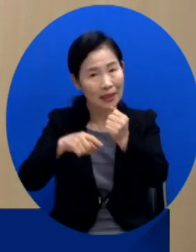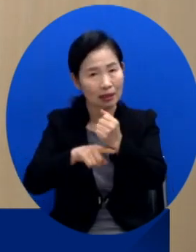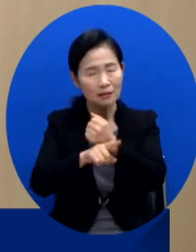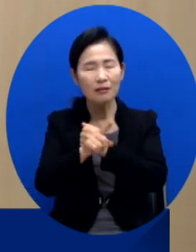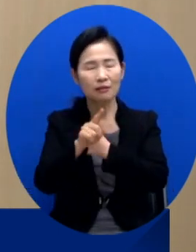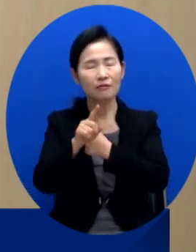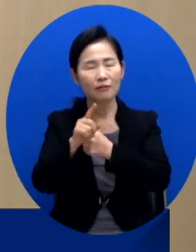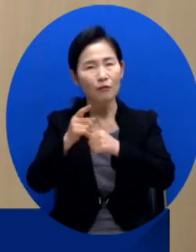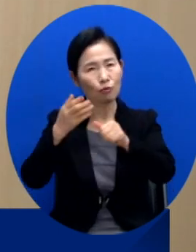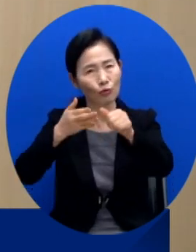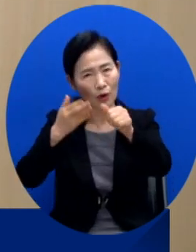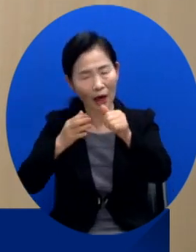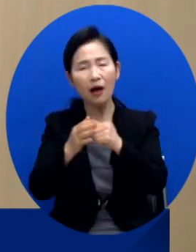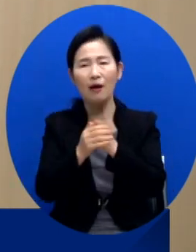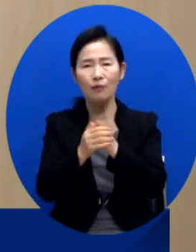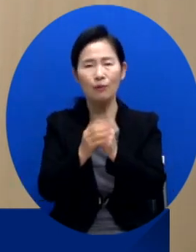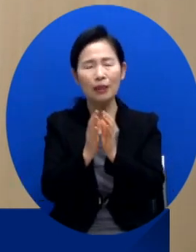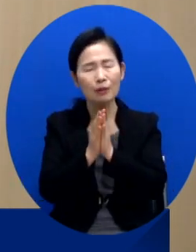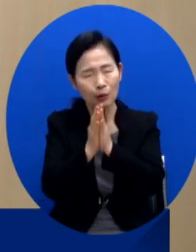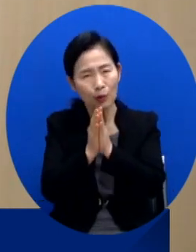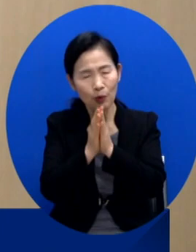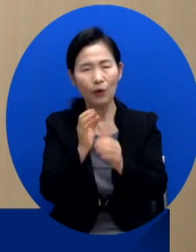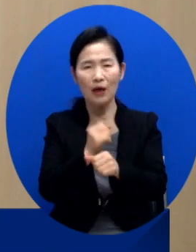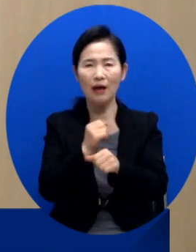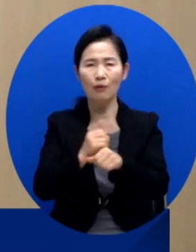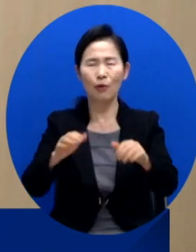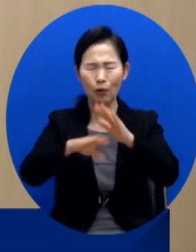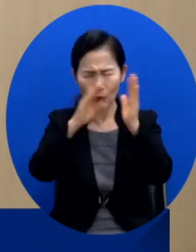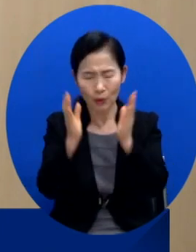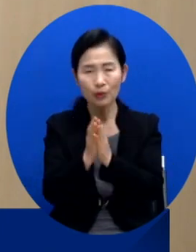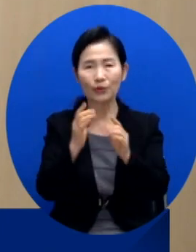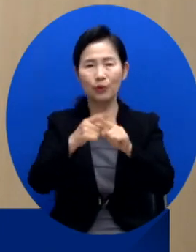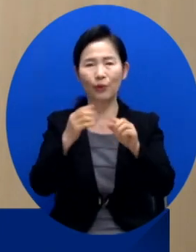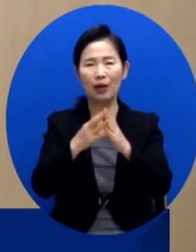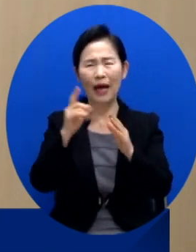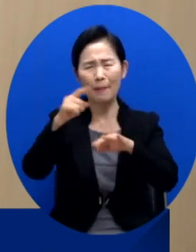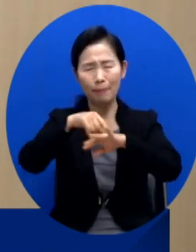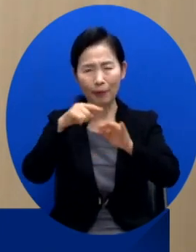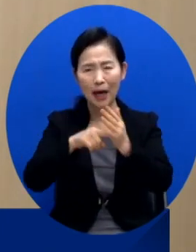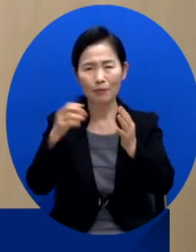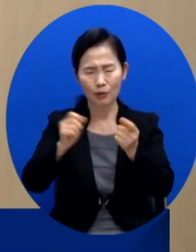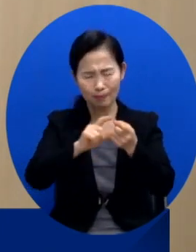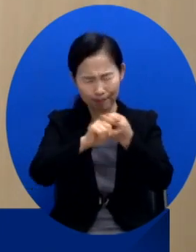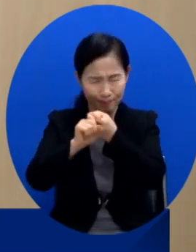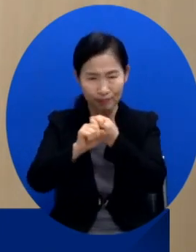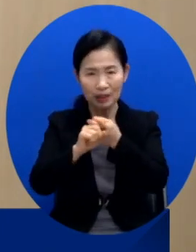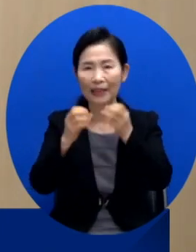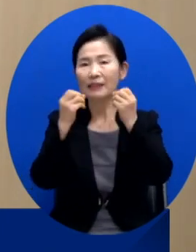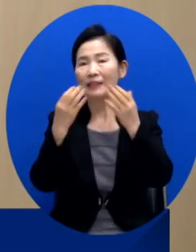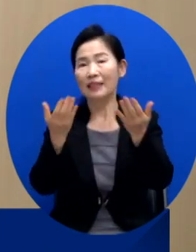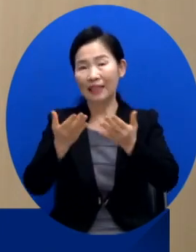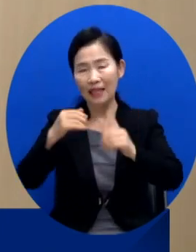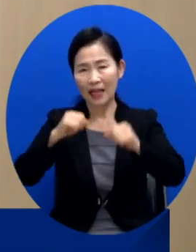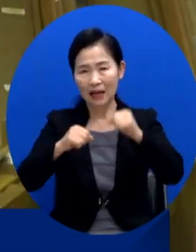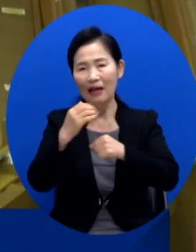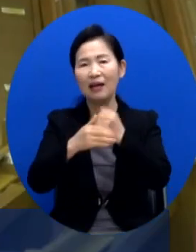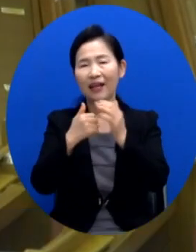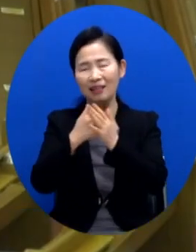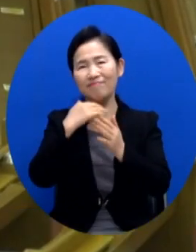좋겠고 그리고 온 교회가 정말 한 마음으로 연합해서 정말 새해를 행하시는 하나님을 기대했으면